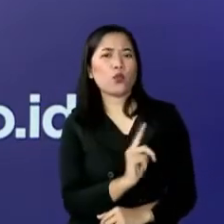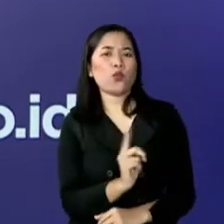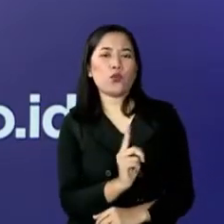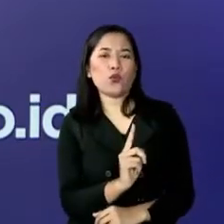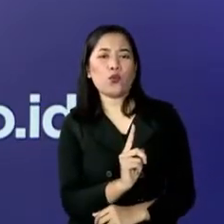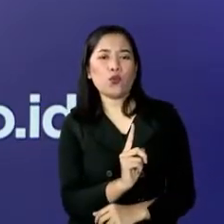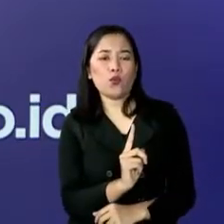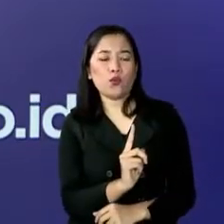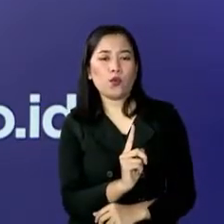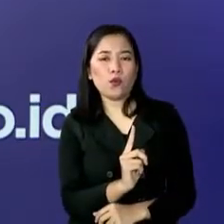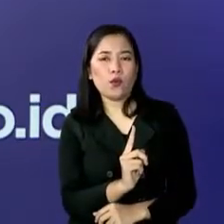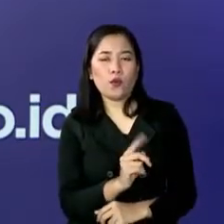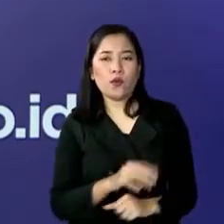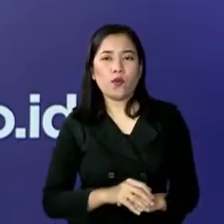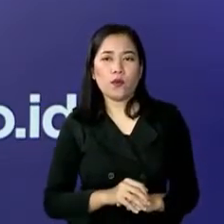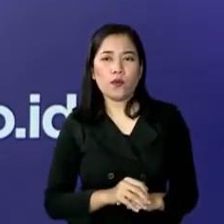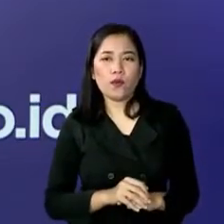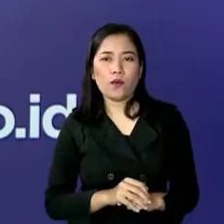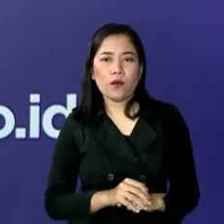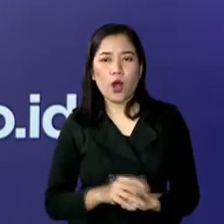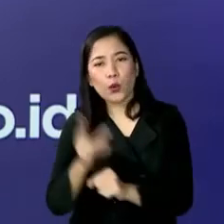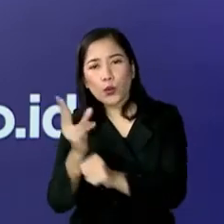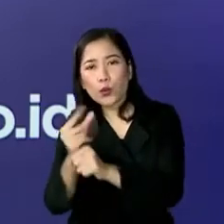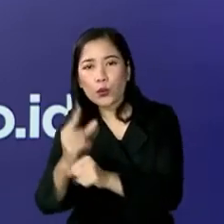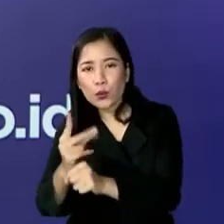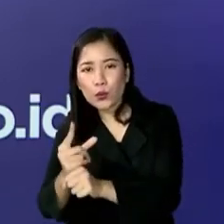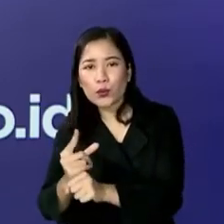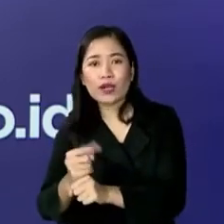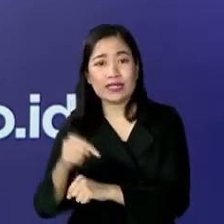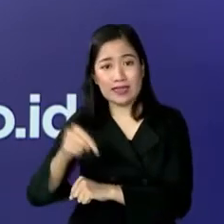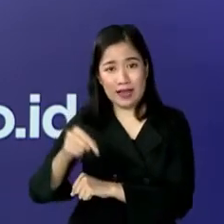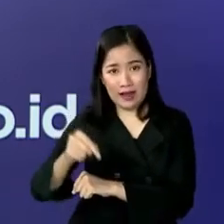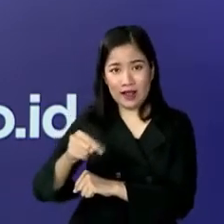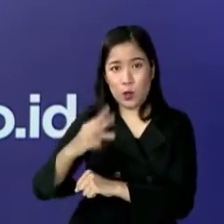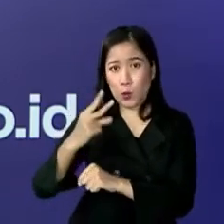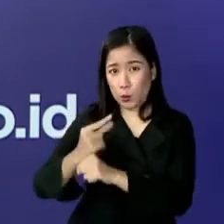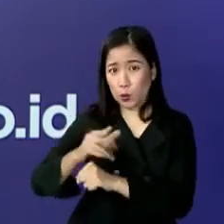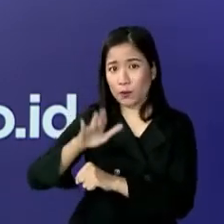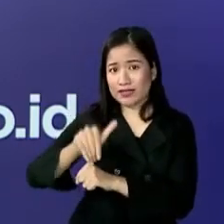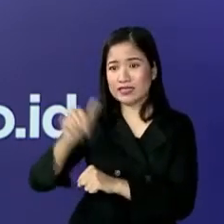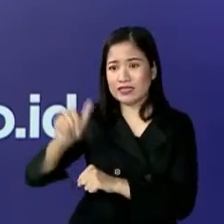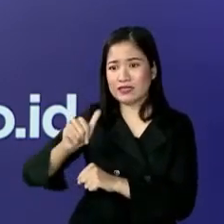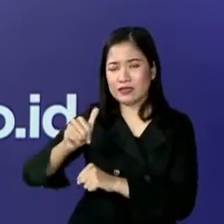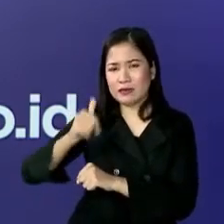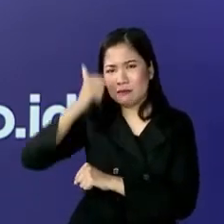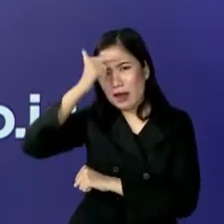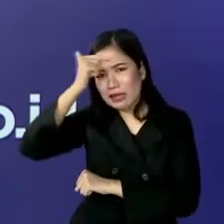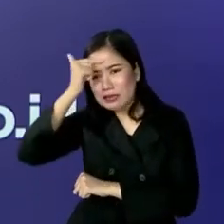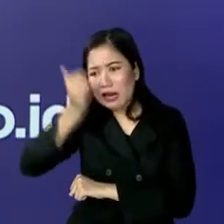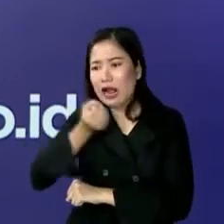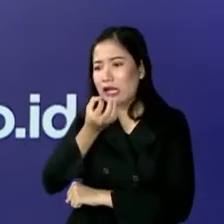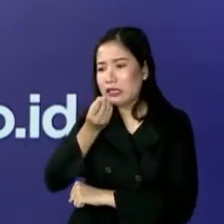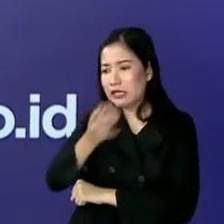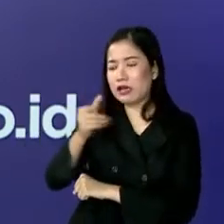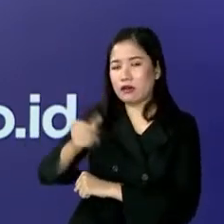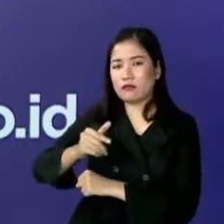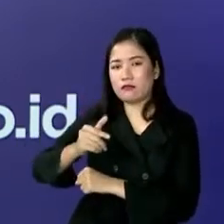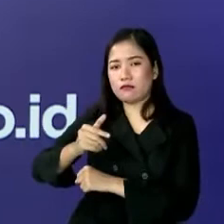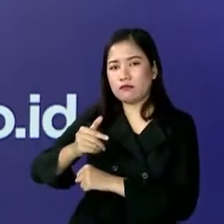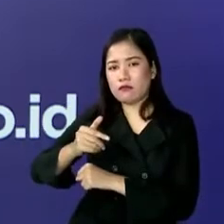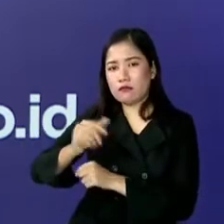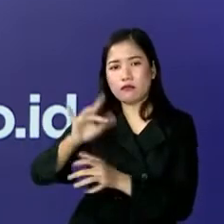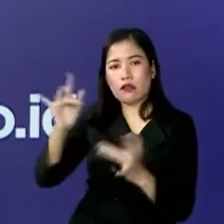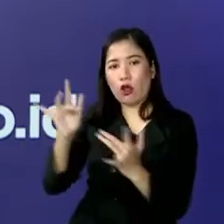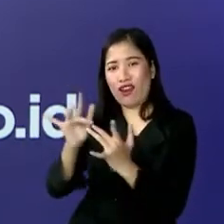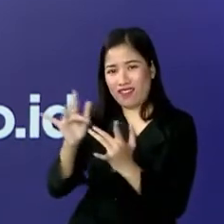kepada mereka mereka para guru yang sekarang sedang belajar dengan diiring itu memberikan contoh kepada